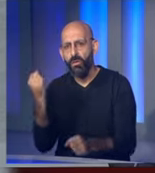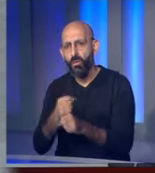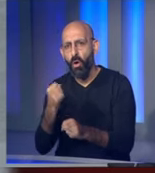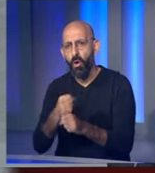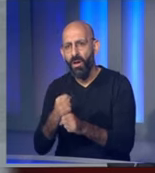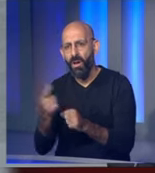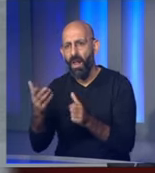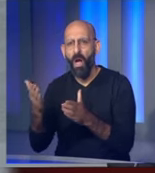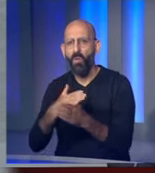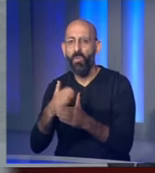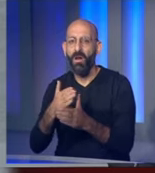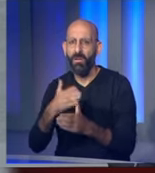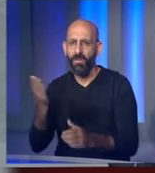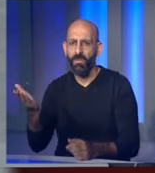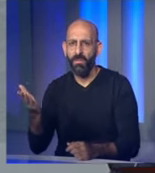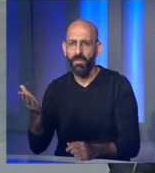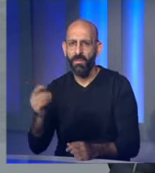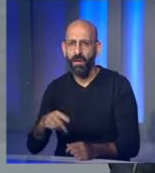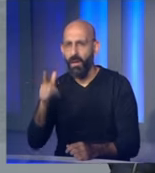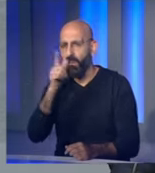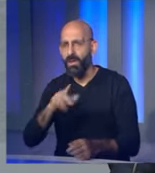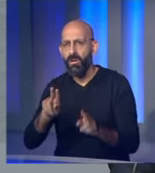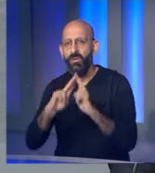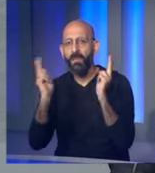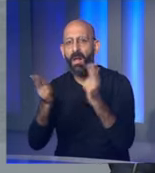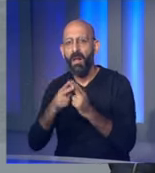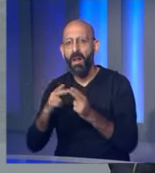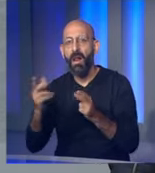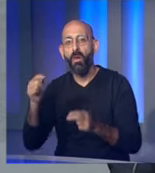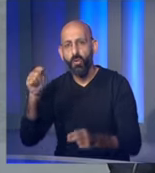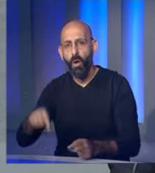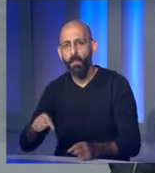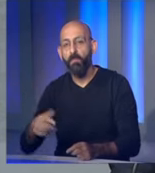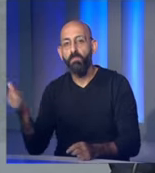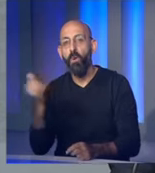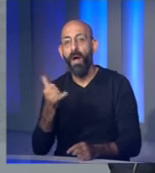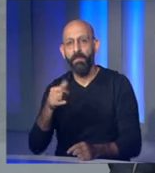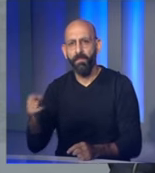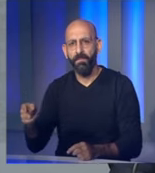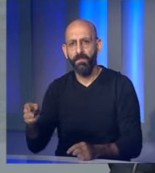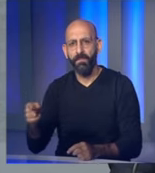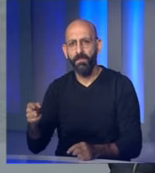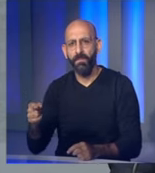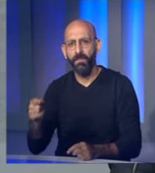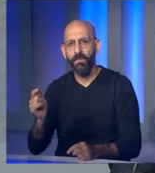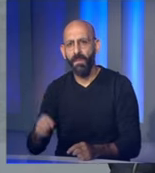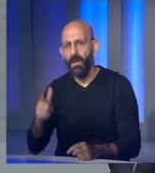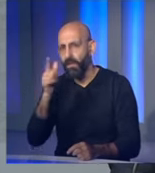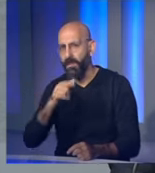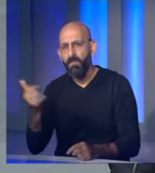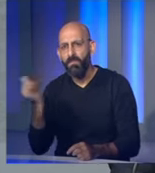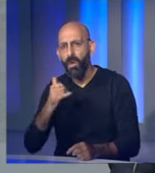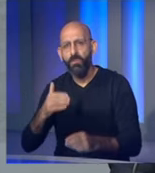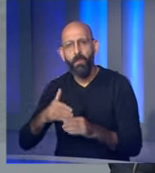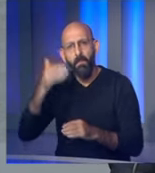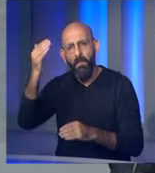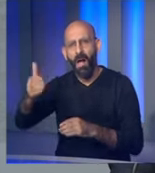لكلنا اليوم عتلان همه وهو الهاجس الاقتصادي الهاجس الاجتماعي اللي اليوم